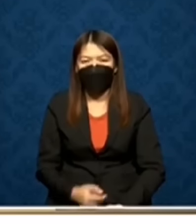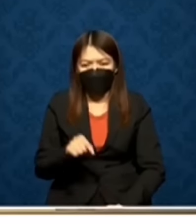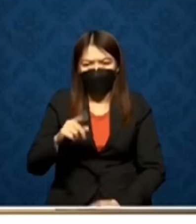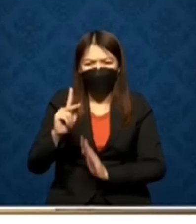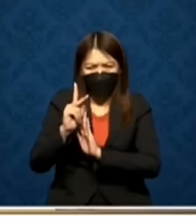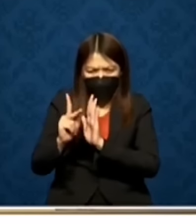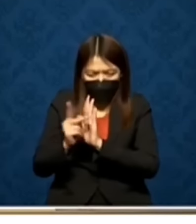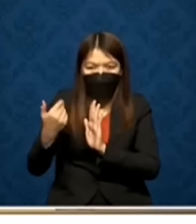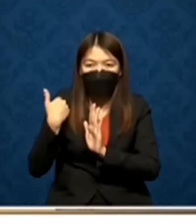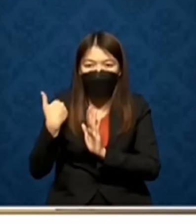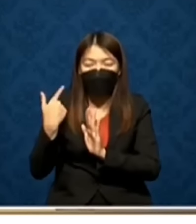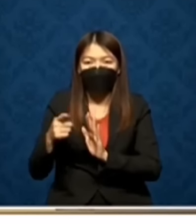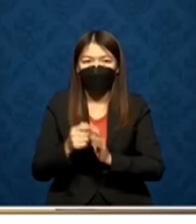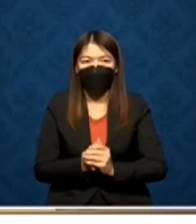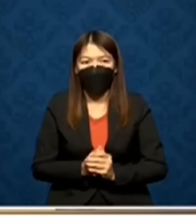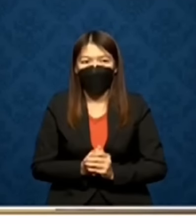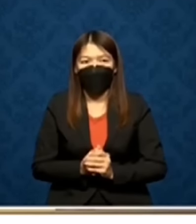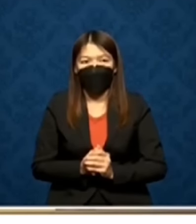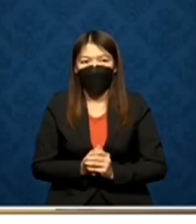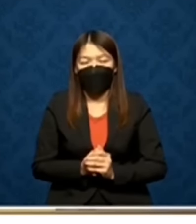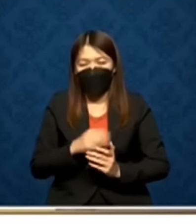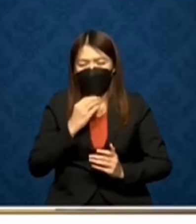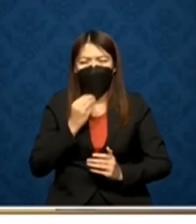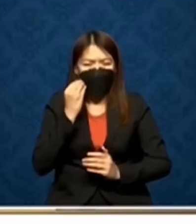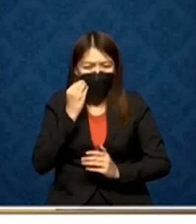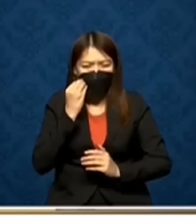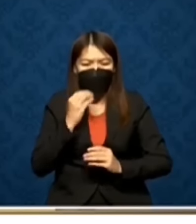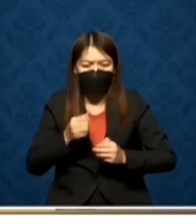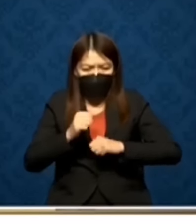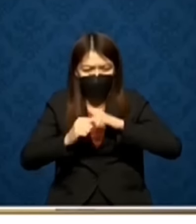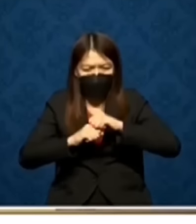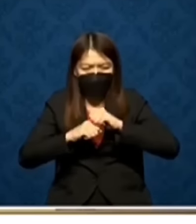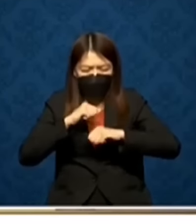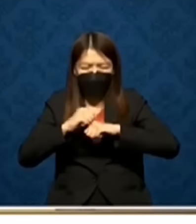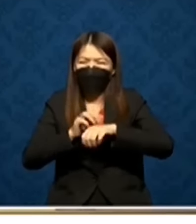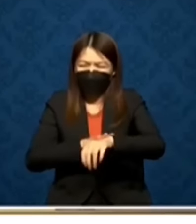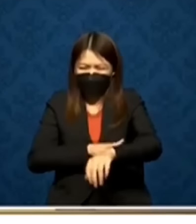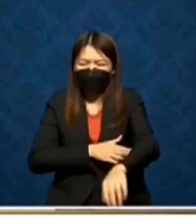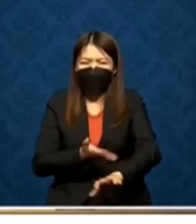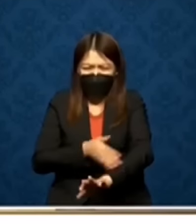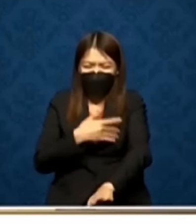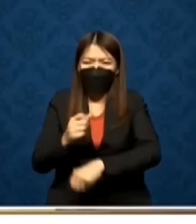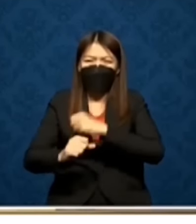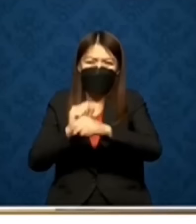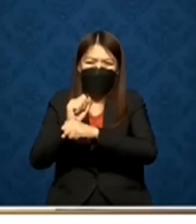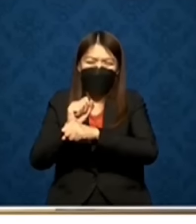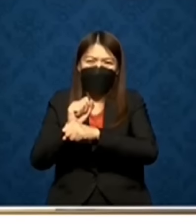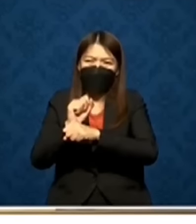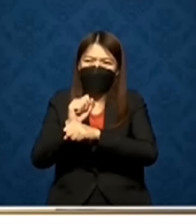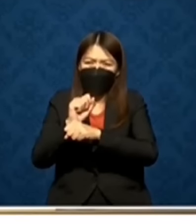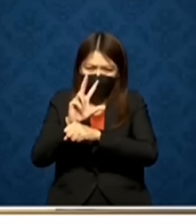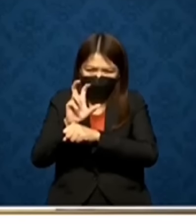ายถ้าคนมาอยู่ก่อนป่าไม้300ปีเนี่ยอยู่มาก่อนอยู่แล้วเขาควรจะ